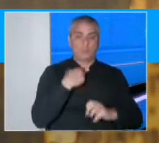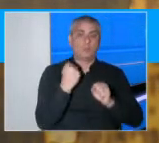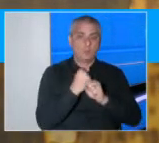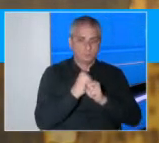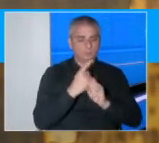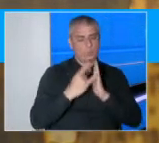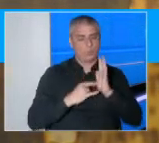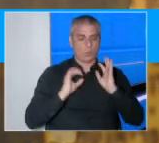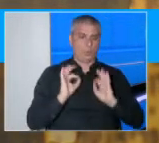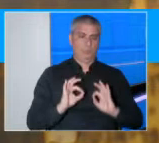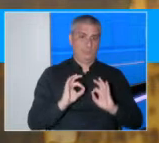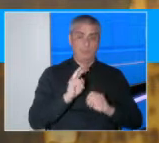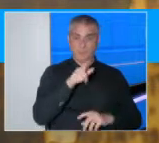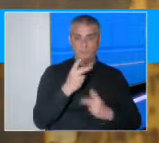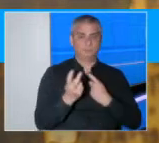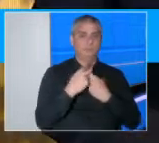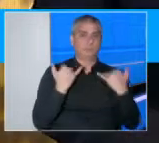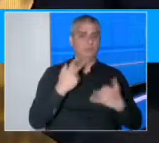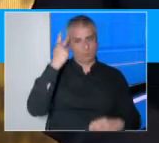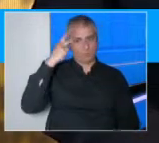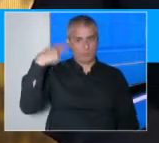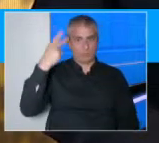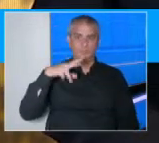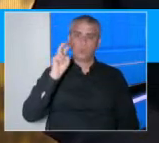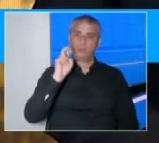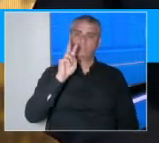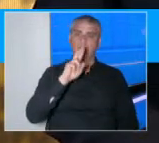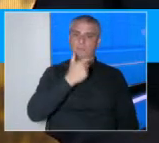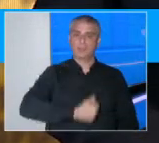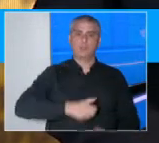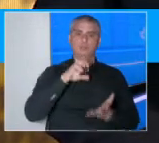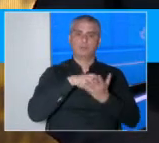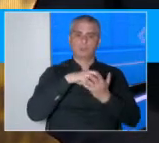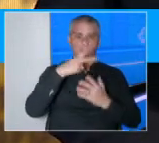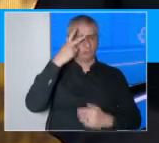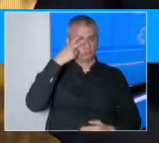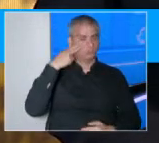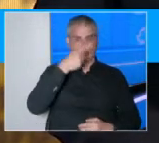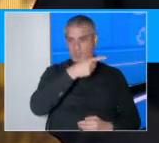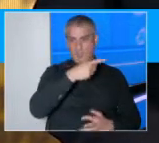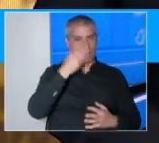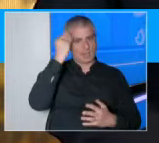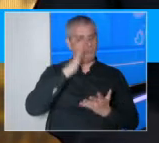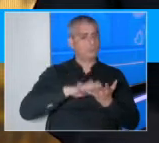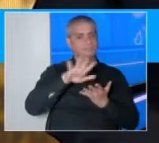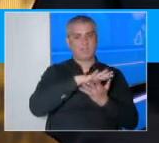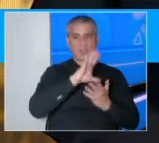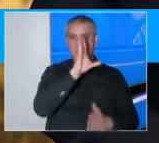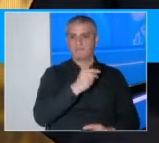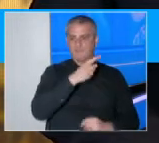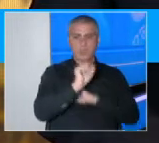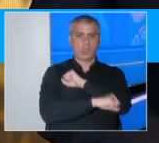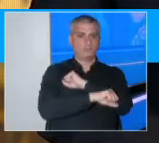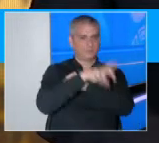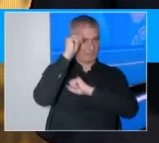עושים הוא חוקי. בעניין הזה מצטרף אלינו עכשיו פרופסור עוזי רבי, ראש מרכז משה דיין ללימודי במזרח התיכון ואפריקה באוניברסיטת תל אביב.